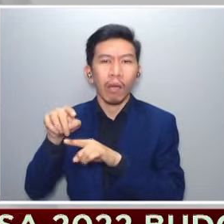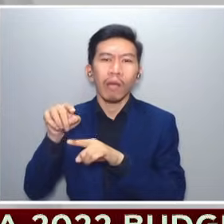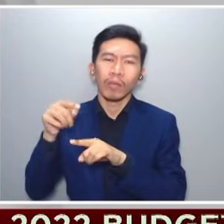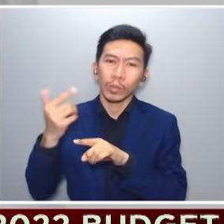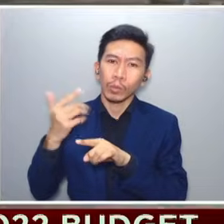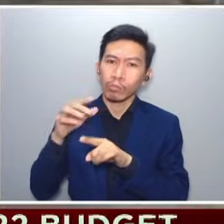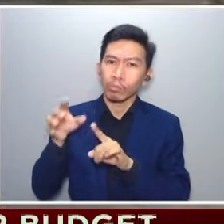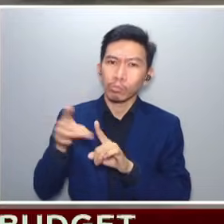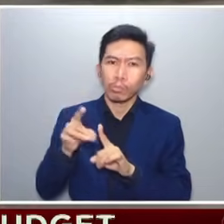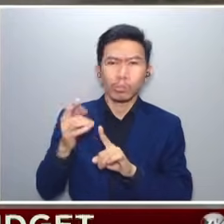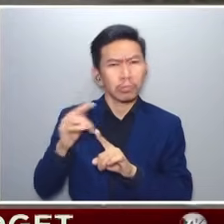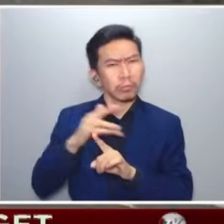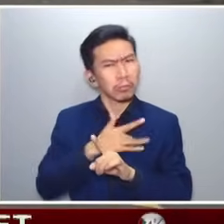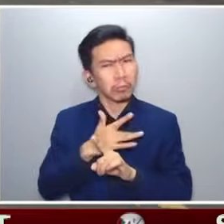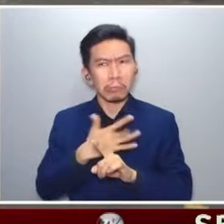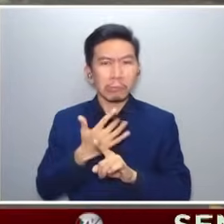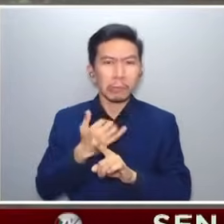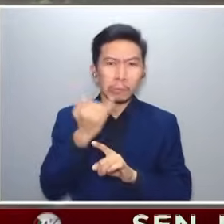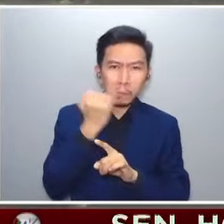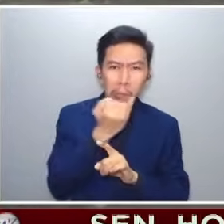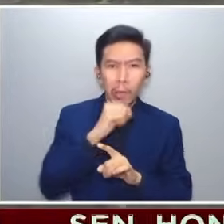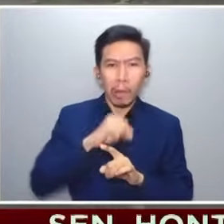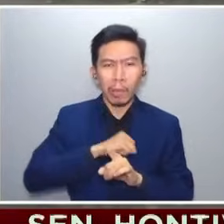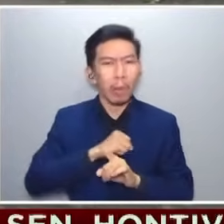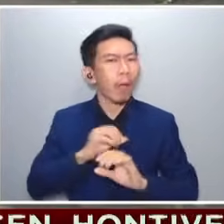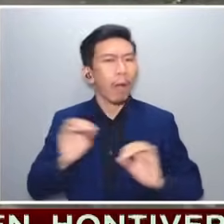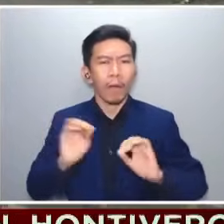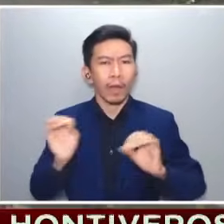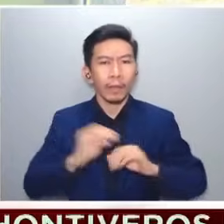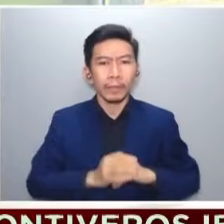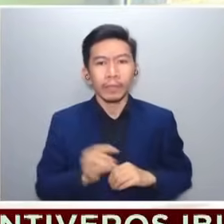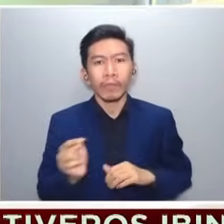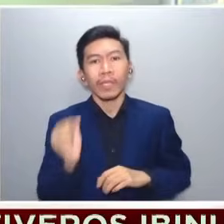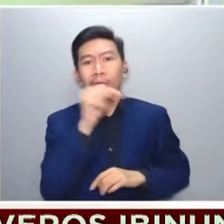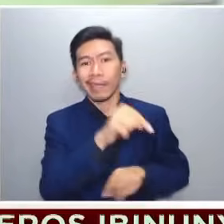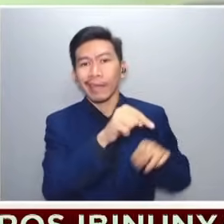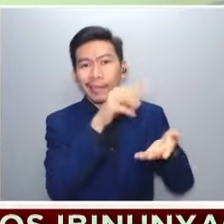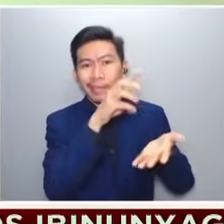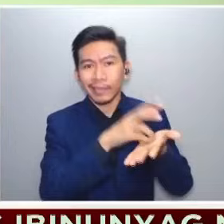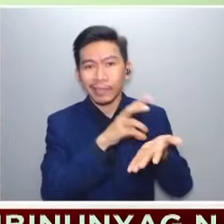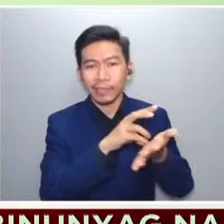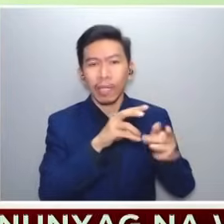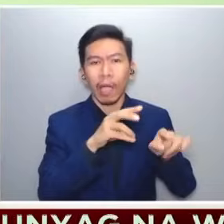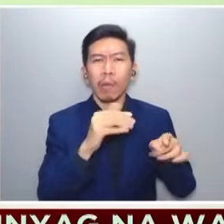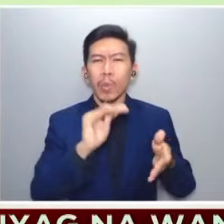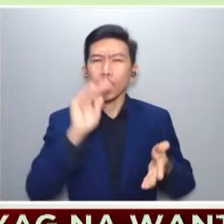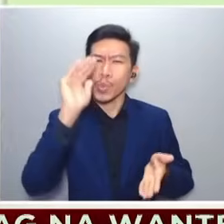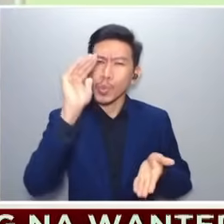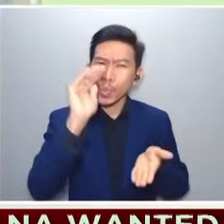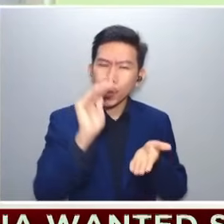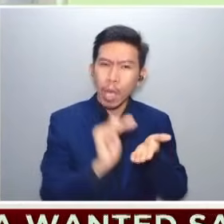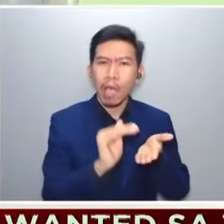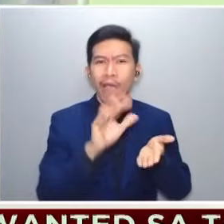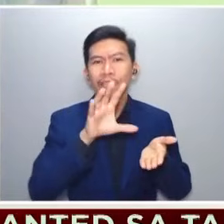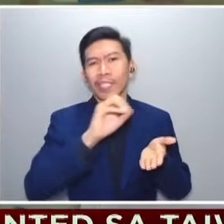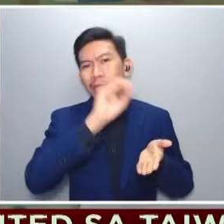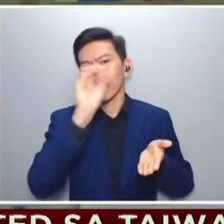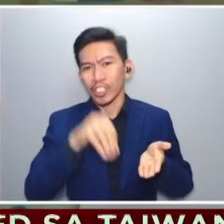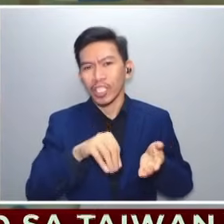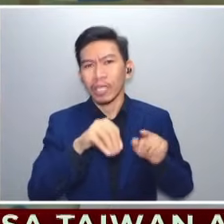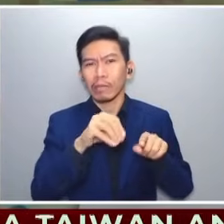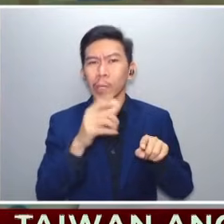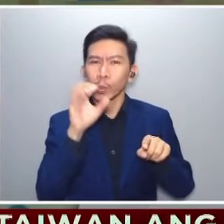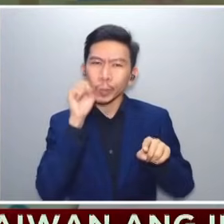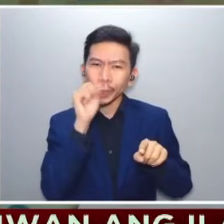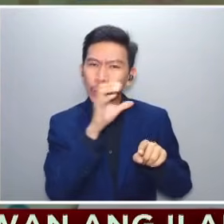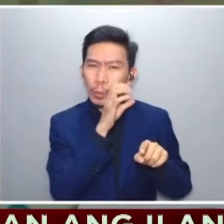umanong sintomas. Sa St. Augustine COVID-19 Isolation Facility, nabawasan ng higit kalahati ang mga pasyenteng senior citizen